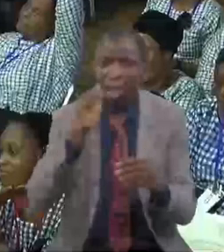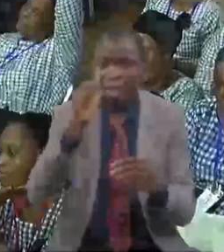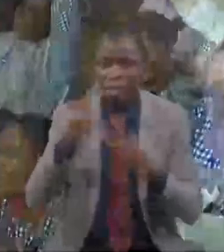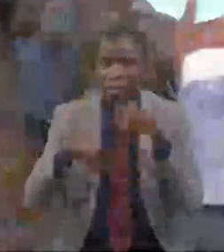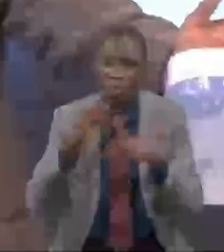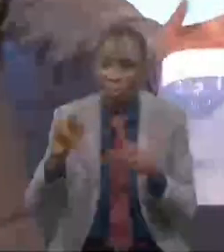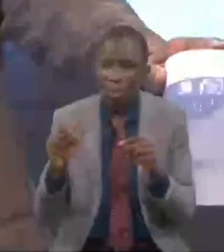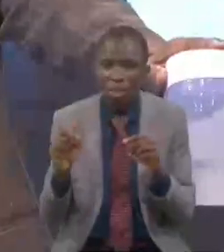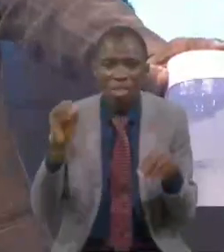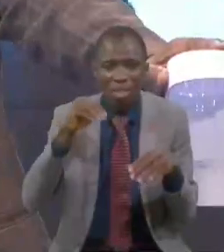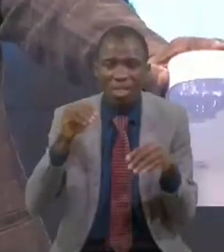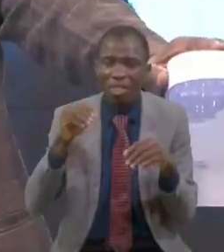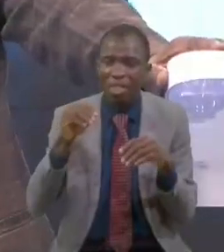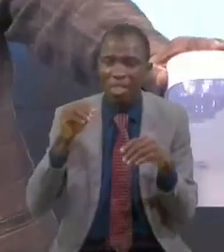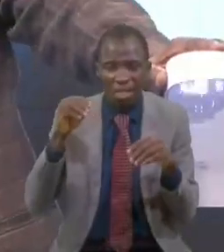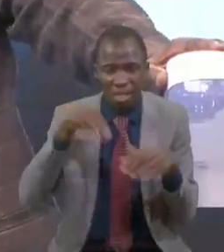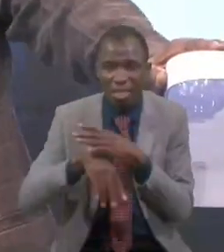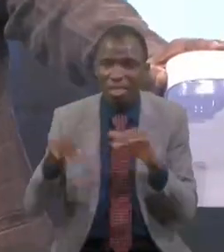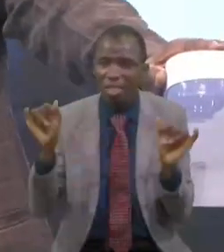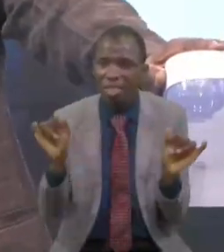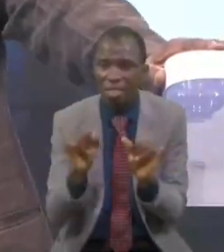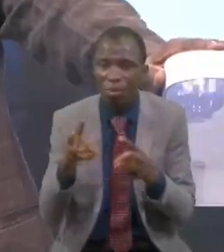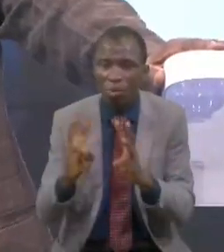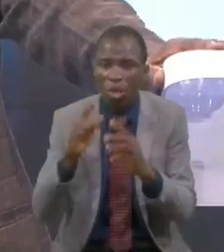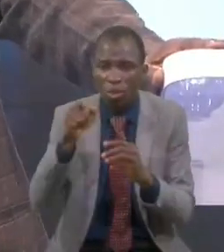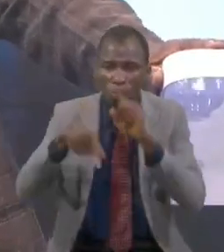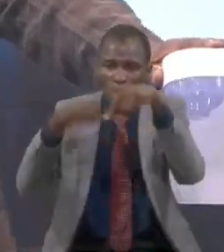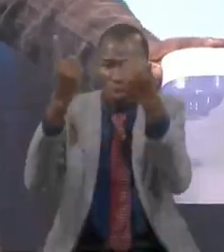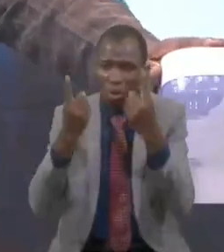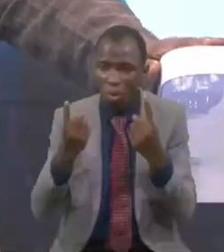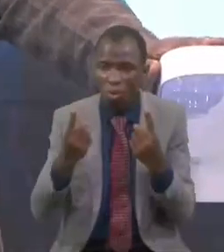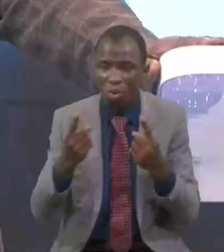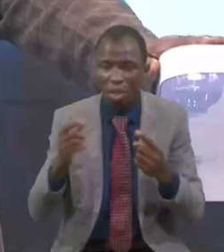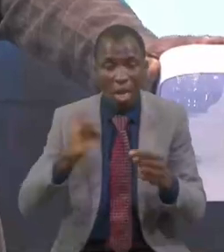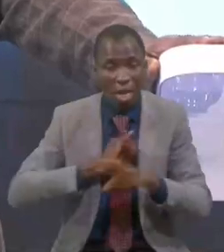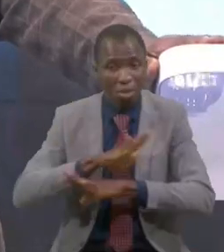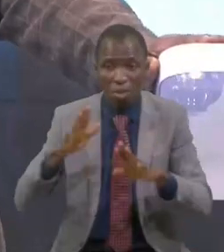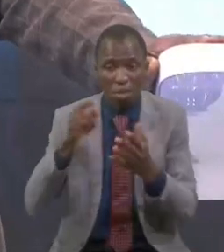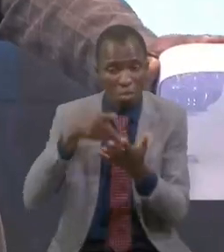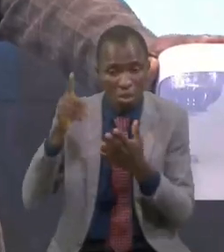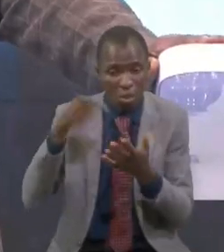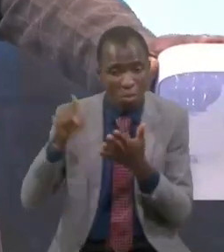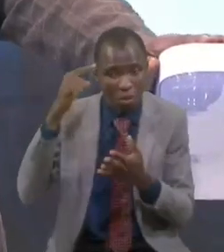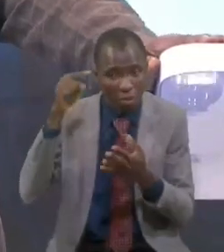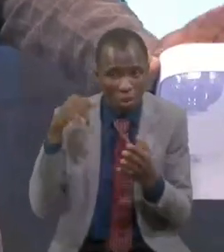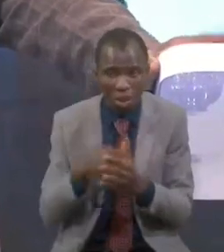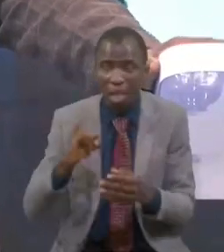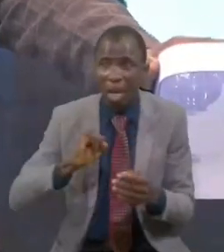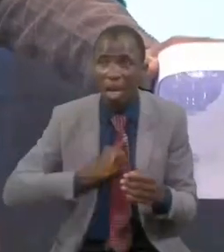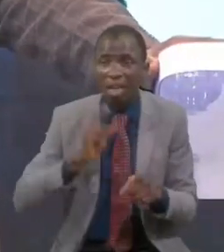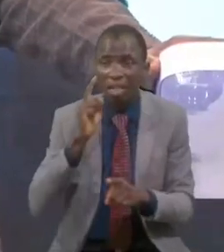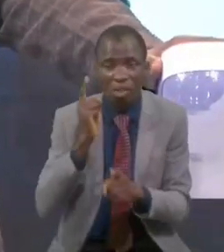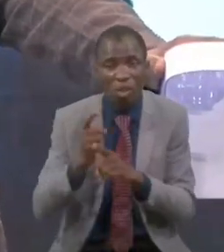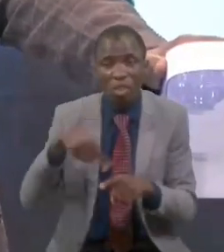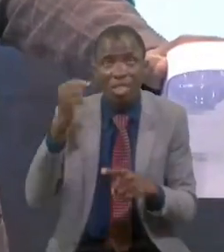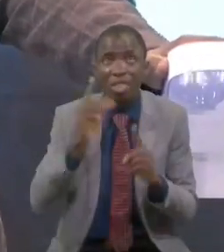manière de la même manière que j'y vais de la manière vous y irez je n'ai